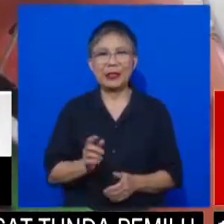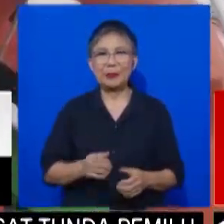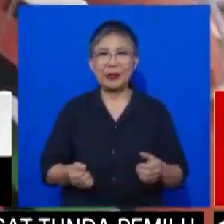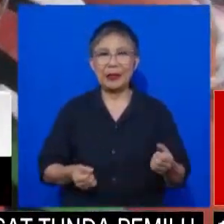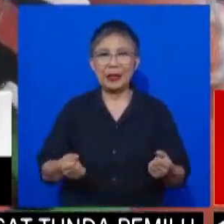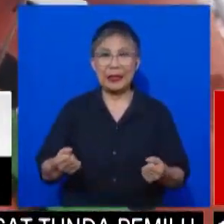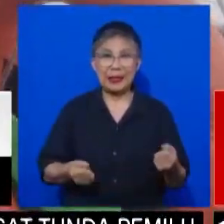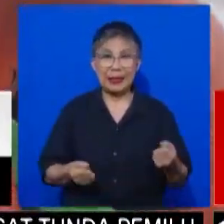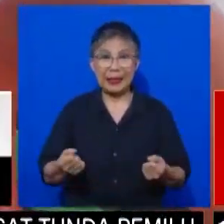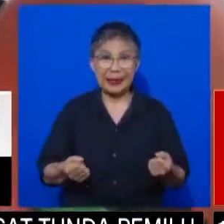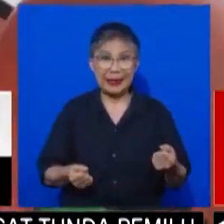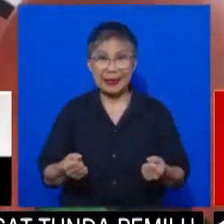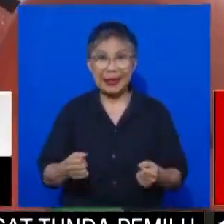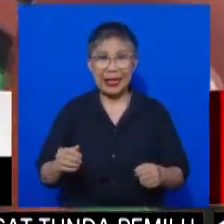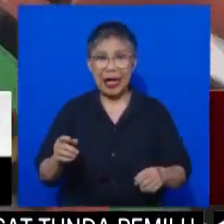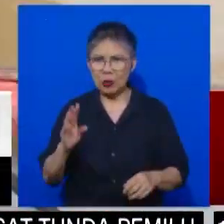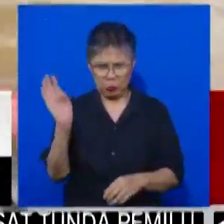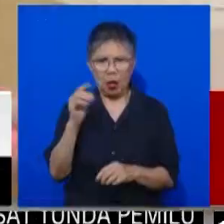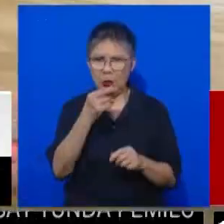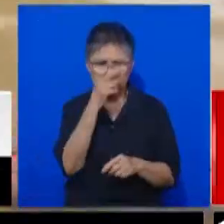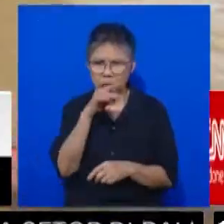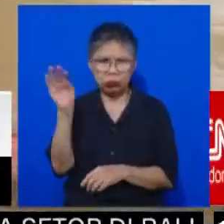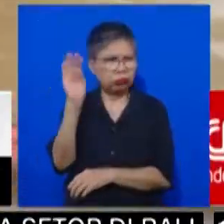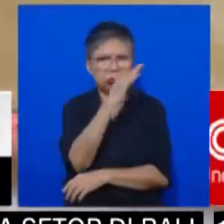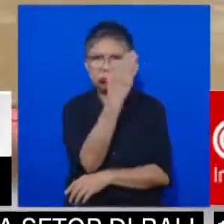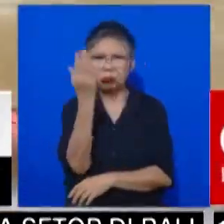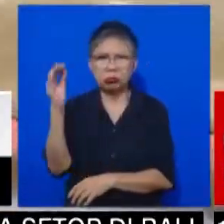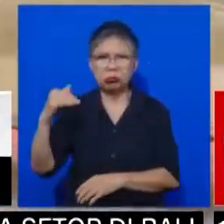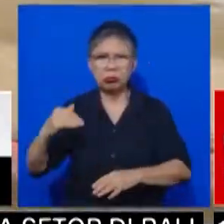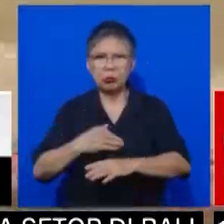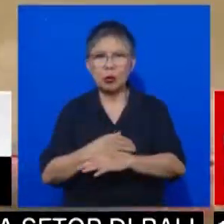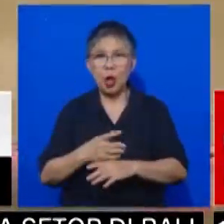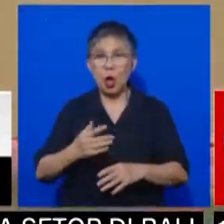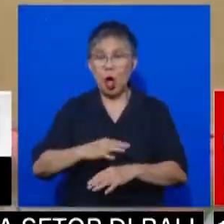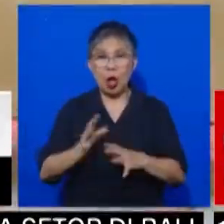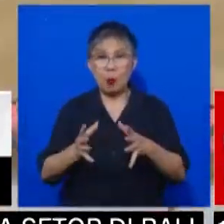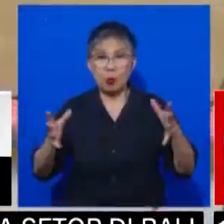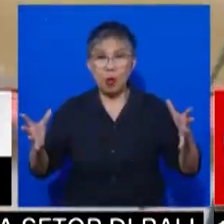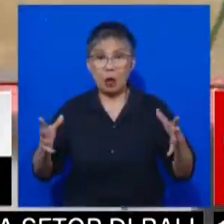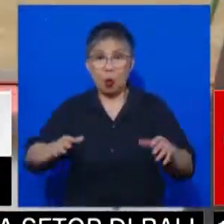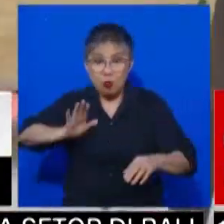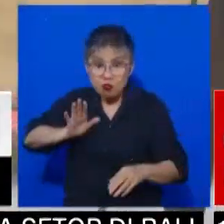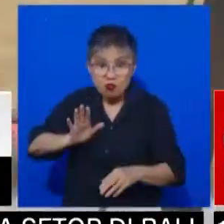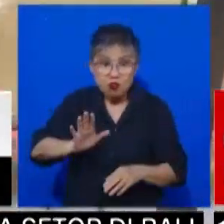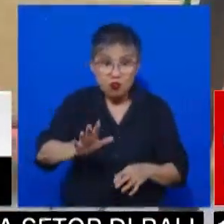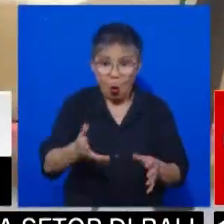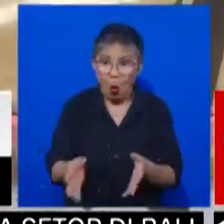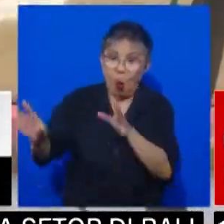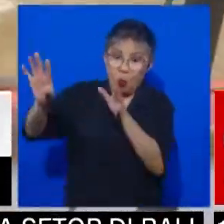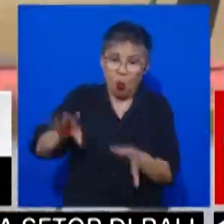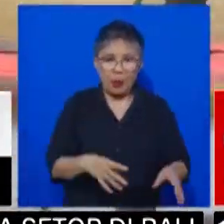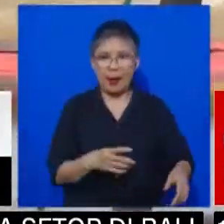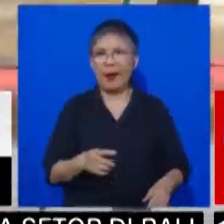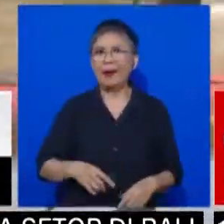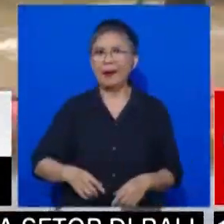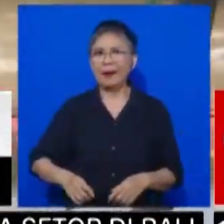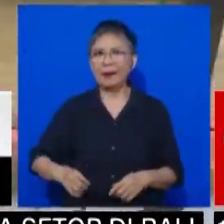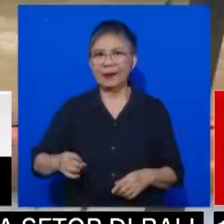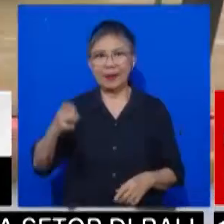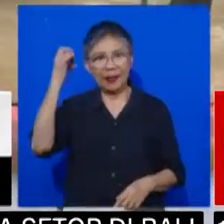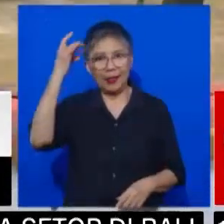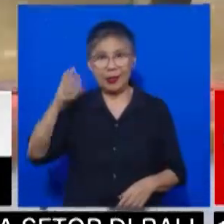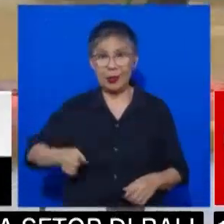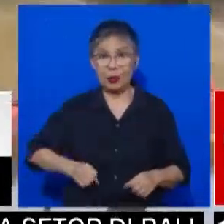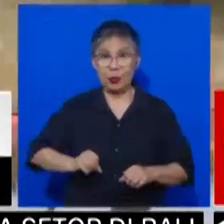harus memperhatikan lalu lintas di sekitar. Terlebih bila ada kapal besar atau speedboat yang bisa mendatangkan gelombang ombak sehingga perahu ketek